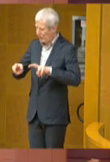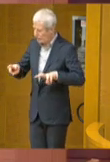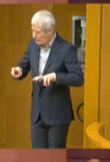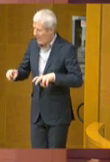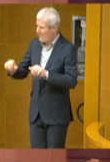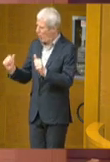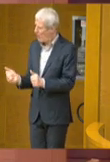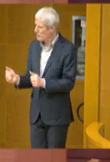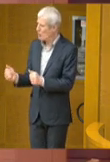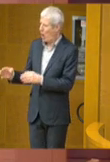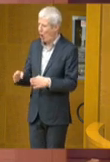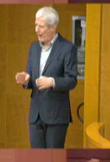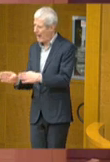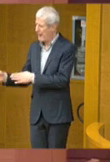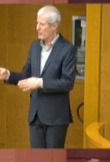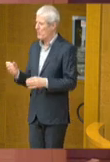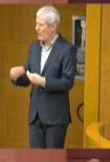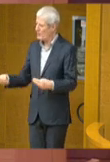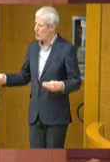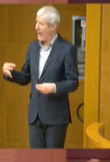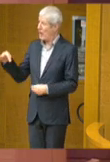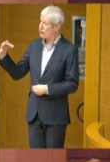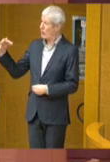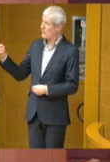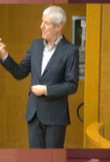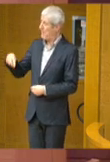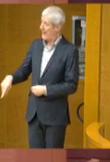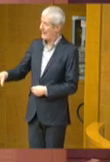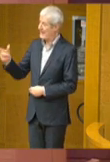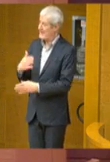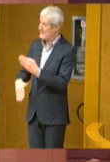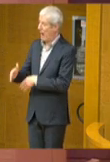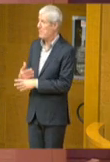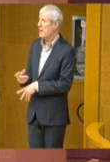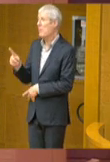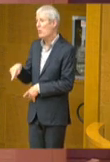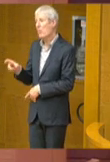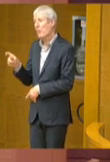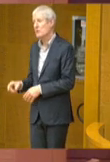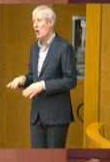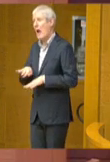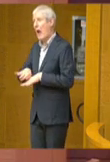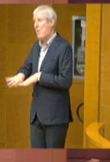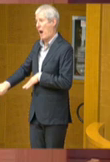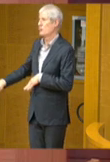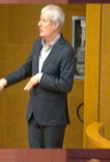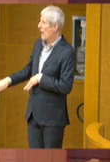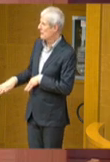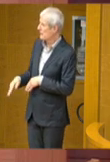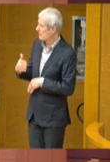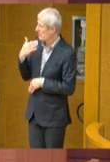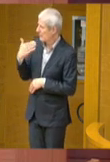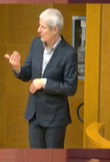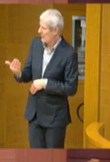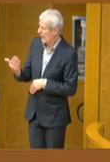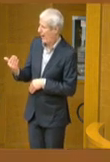Orientamento Professionale di Eccellenza per Disabili ed Emarginati. Prego. Grazie, grazie anche